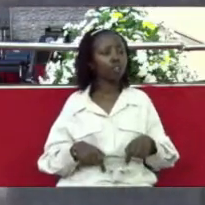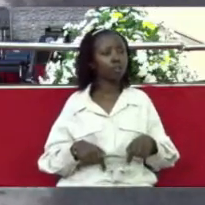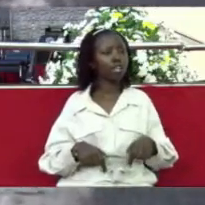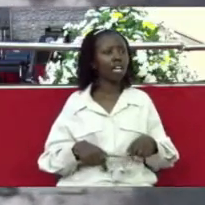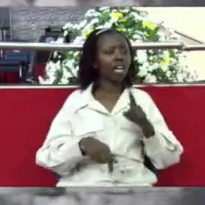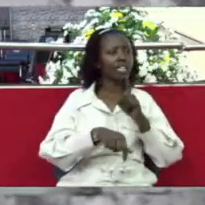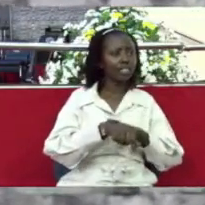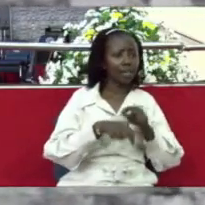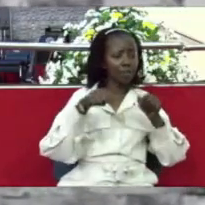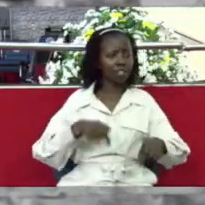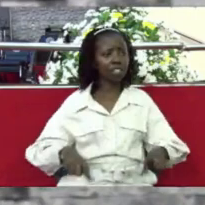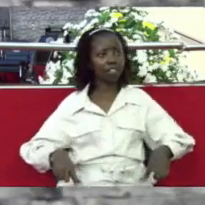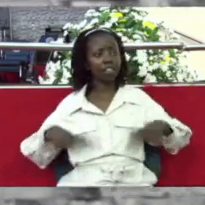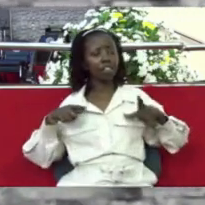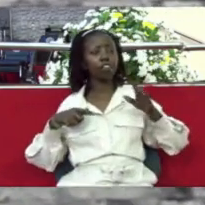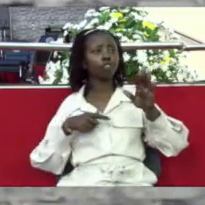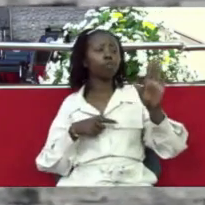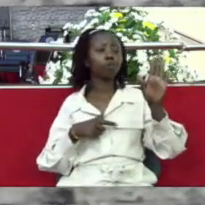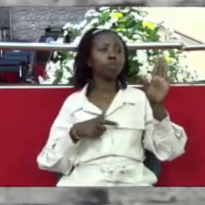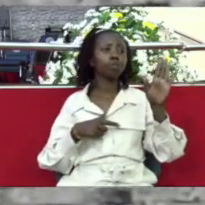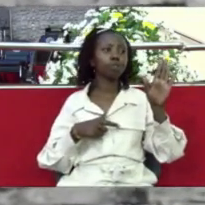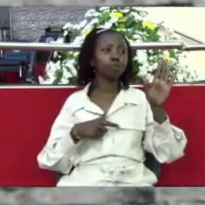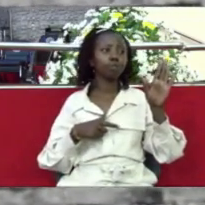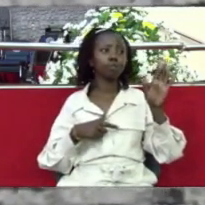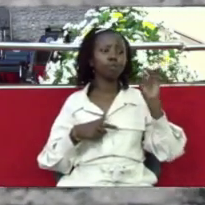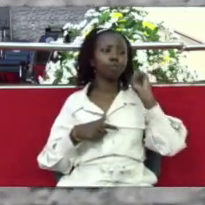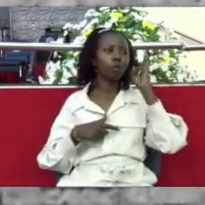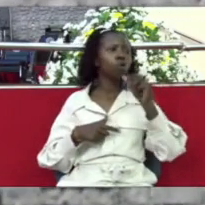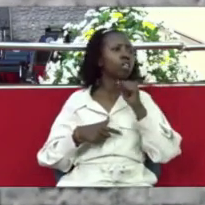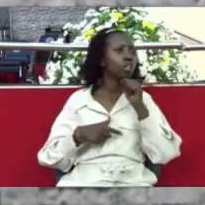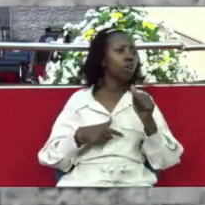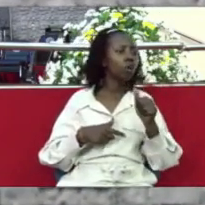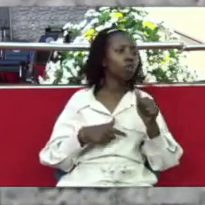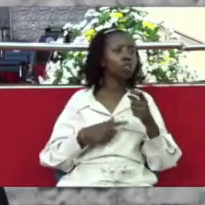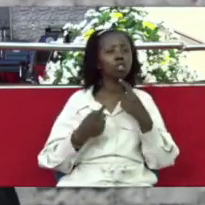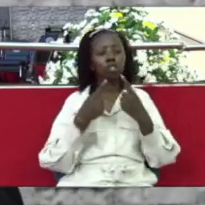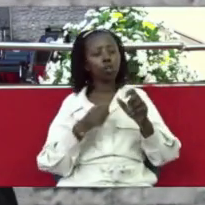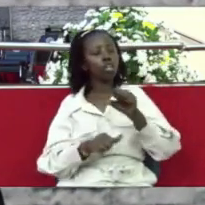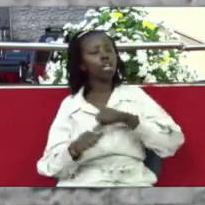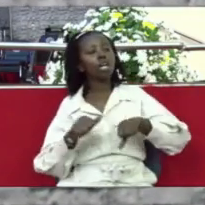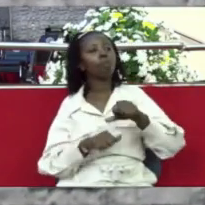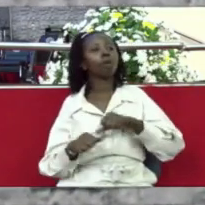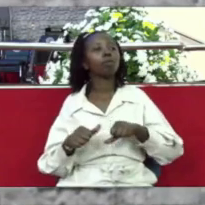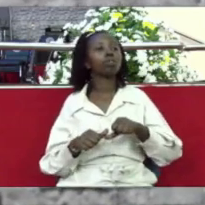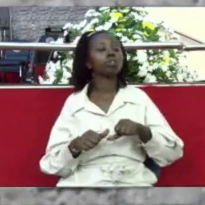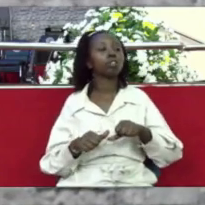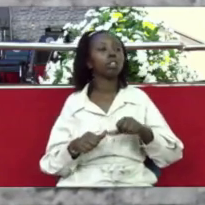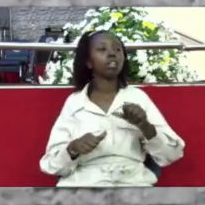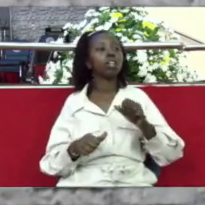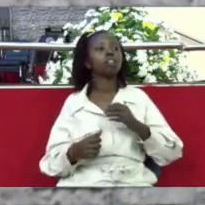season of your life, na wakati wa msimu huu wa maisha yako, you will not be talking about, hautakuwa ukisema yale, next